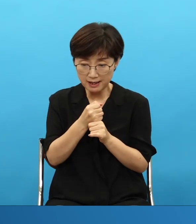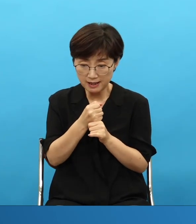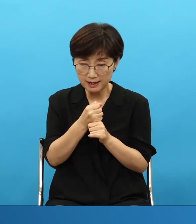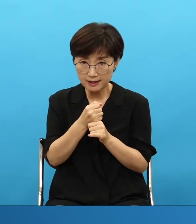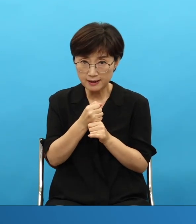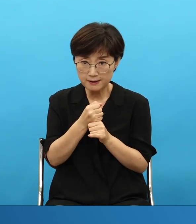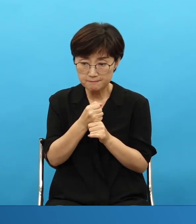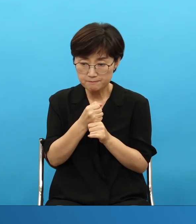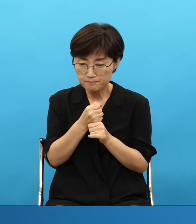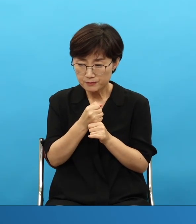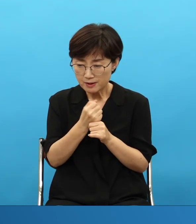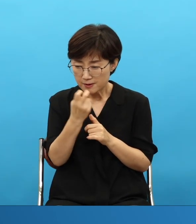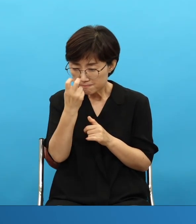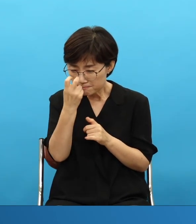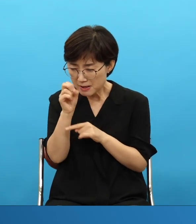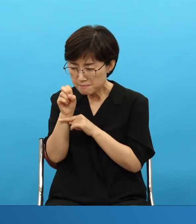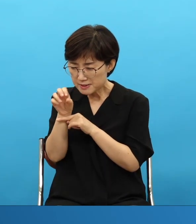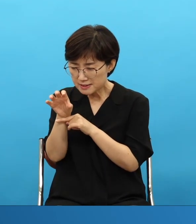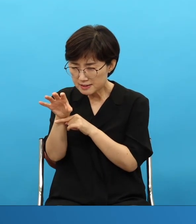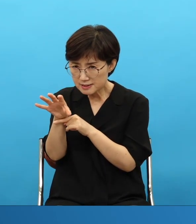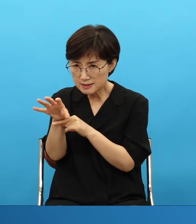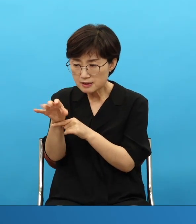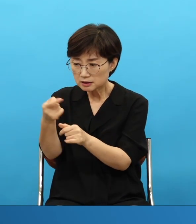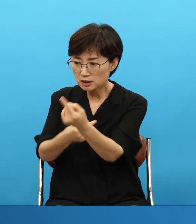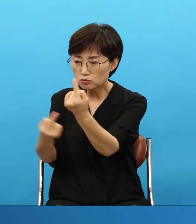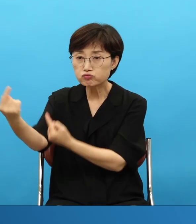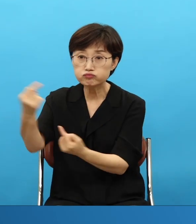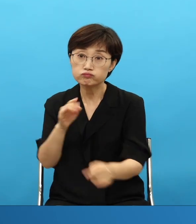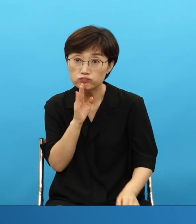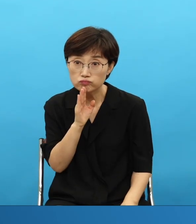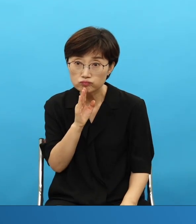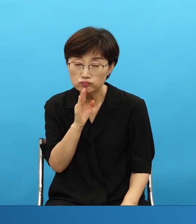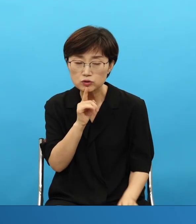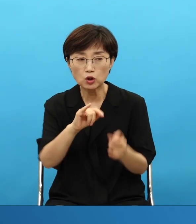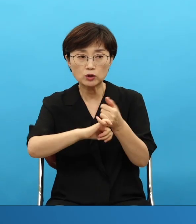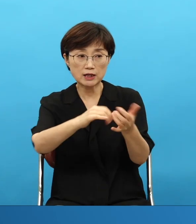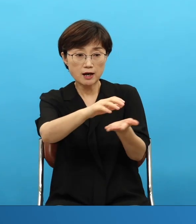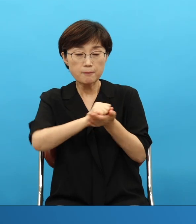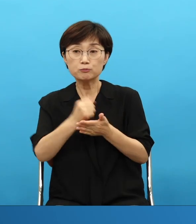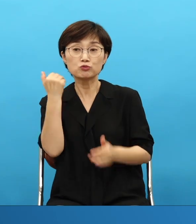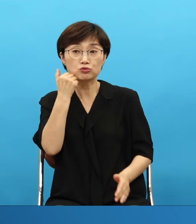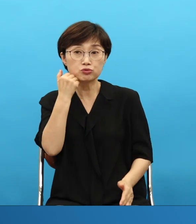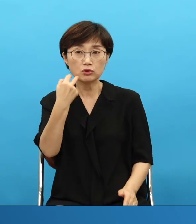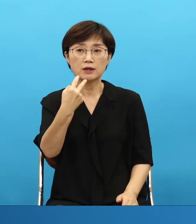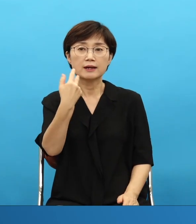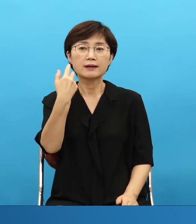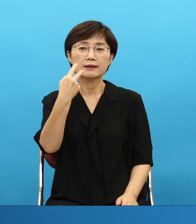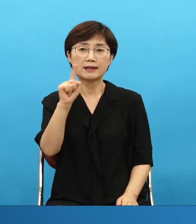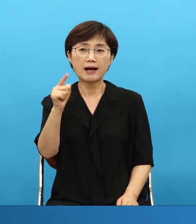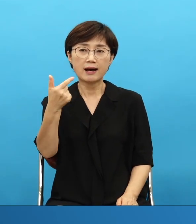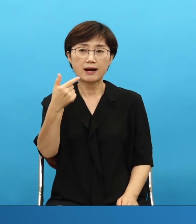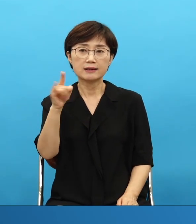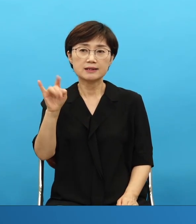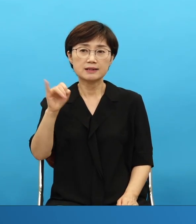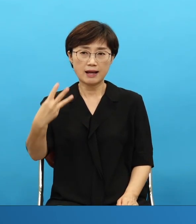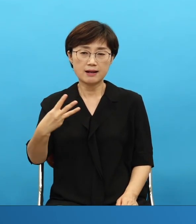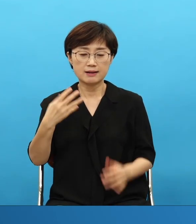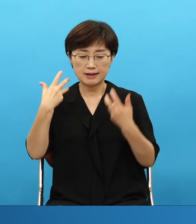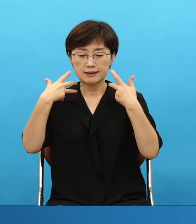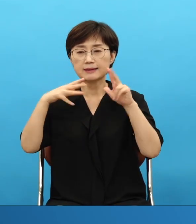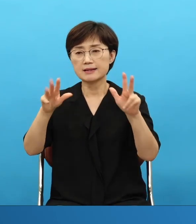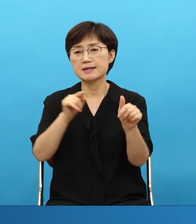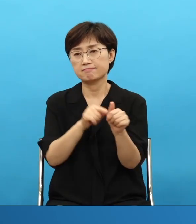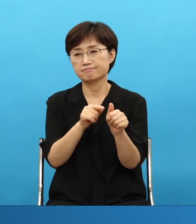모든 사람 놓쳐버렸는데 다니엘이 잡은 거예요. And taking hold of this covenant, everybody else lost hold of it was Daniel. 진짜입니다. Truly.